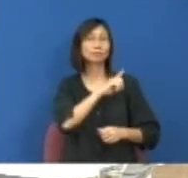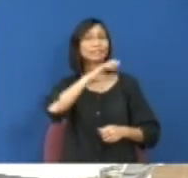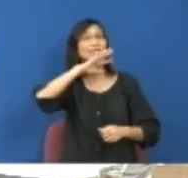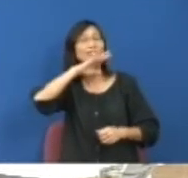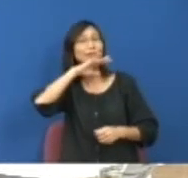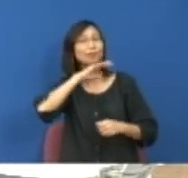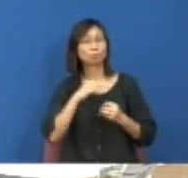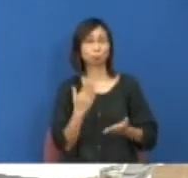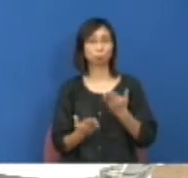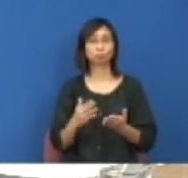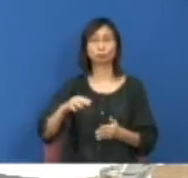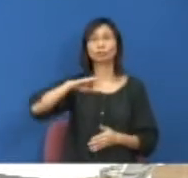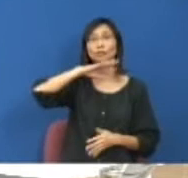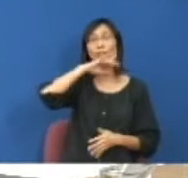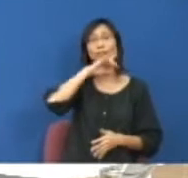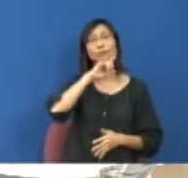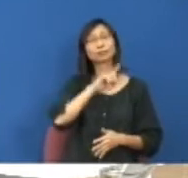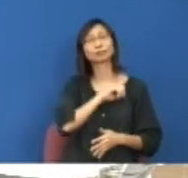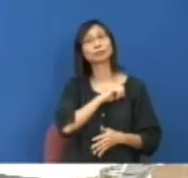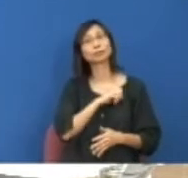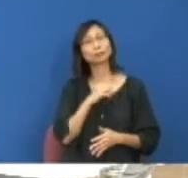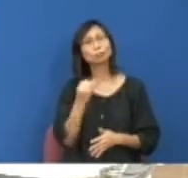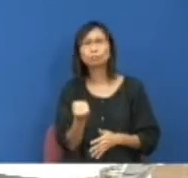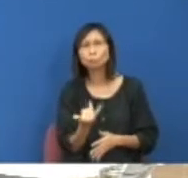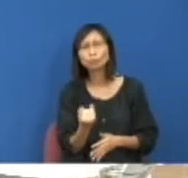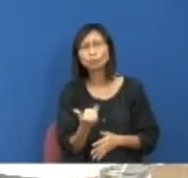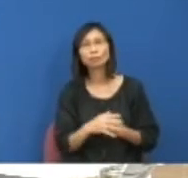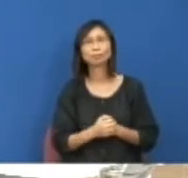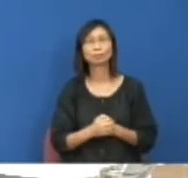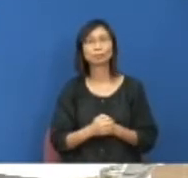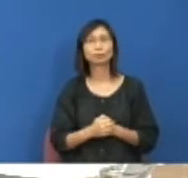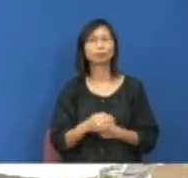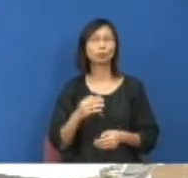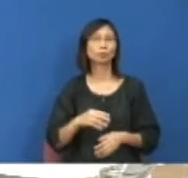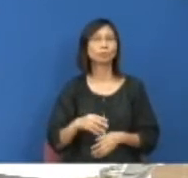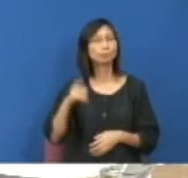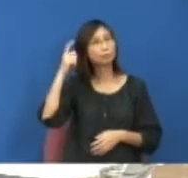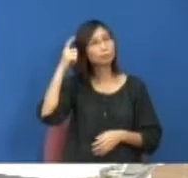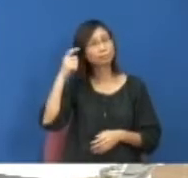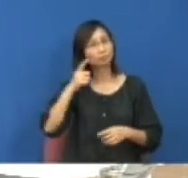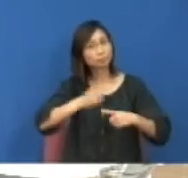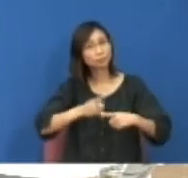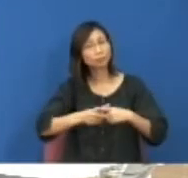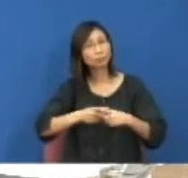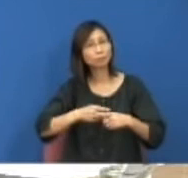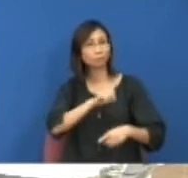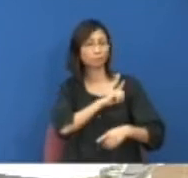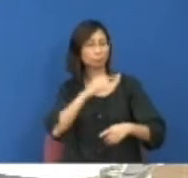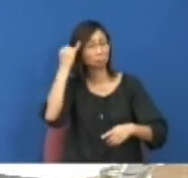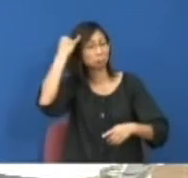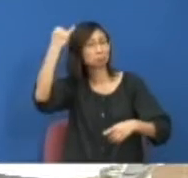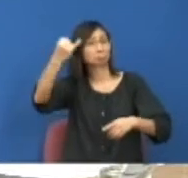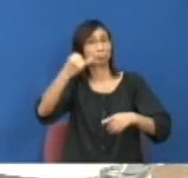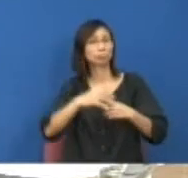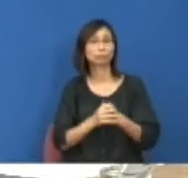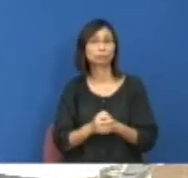欺人自欺咧？自欺人嘅意思就係話佢自己都唔識嘅，佢以為佢係做緊革命，其實佢嘅革命喺